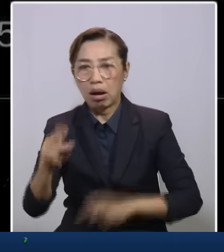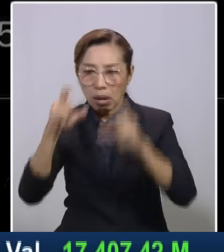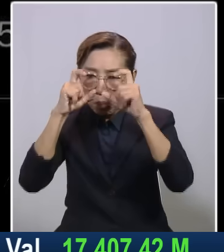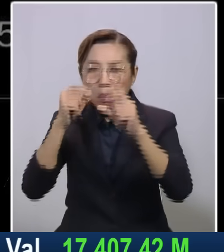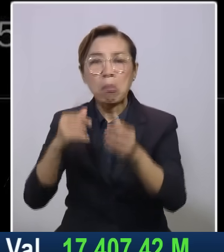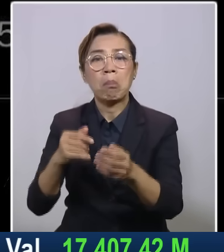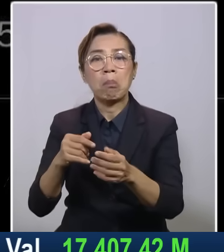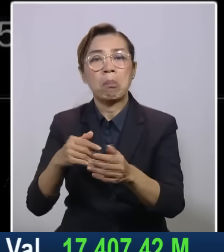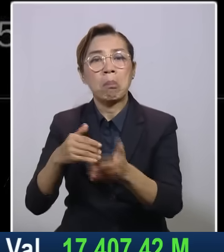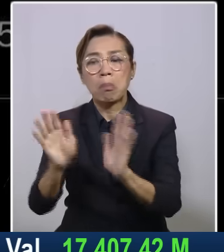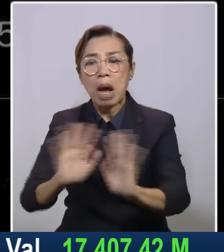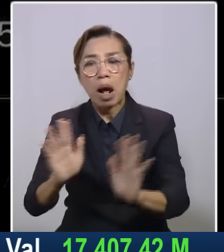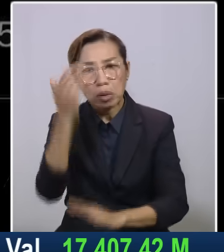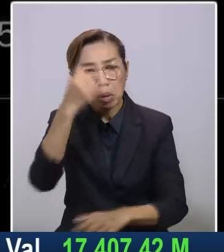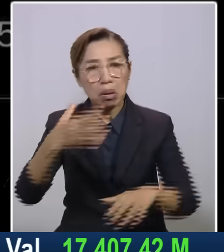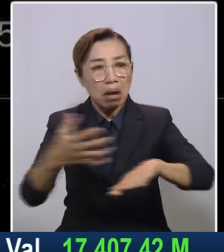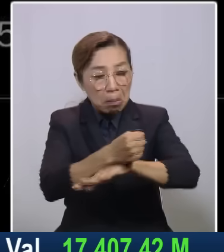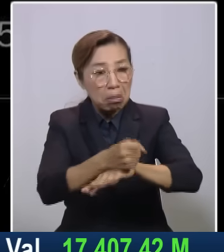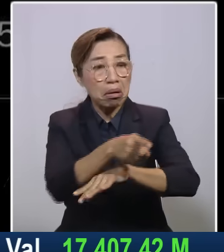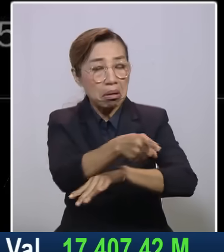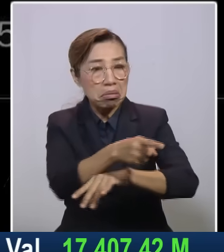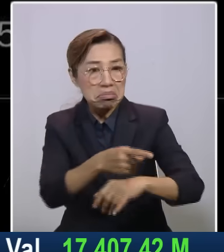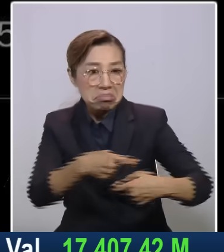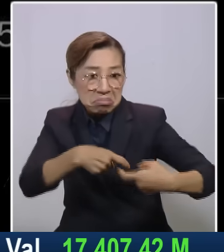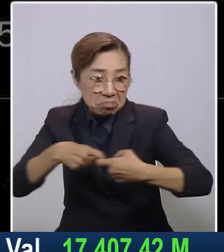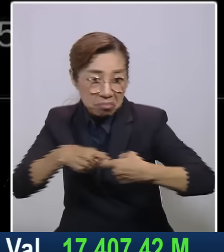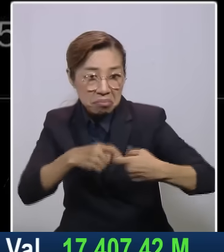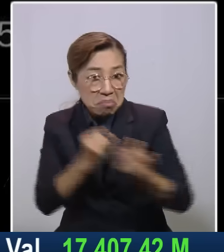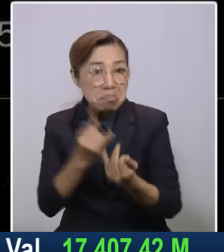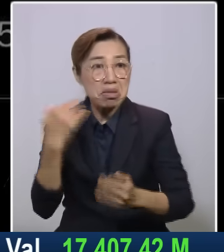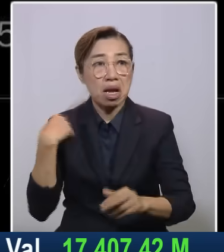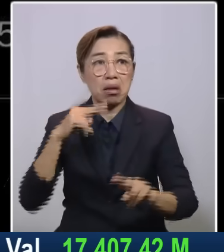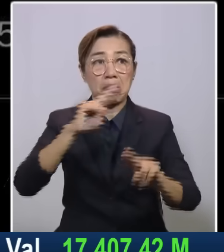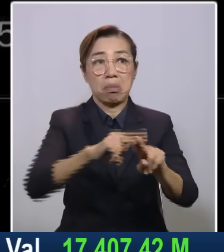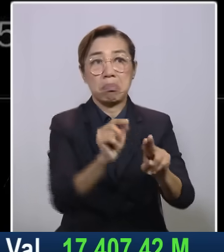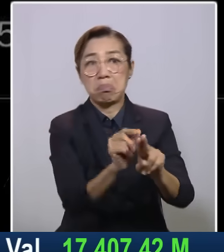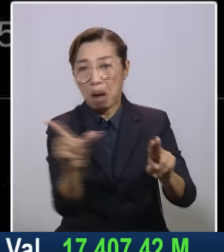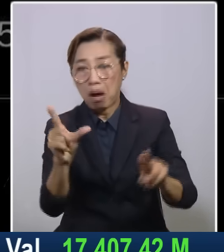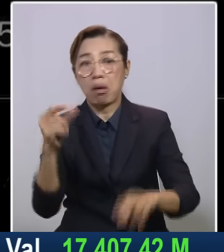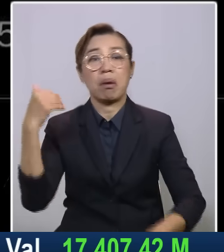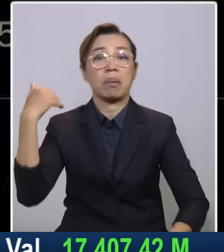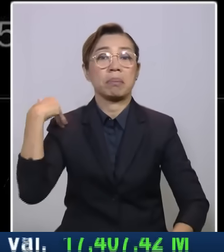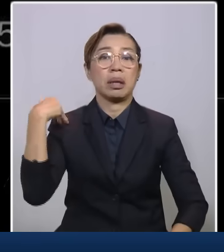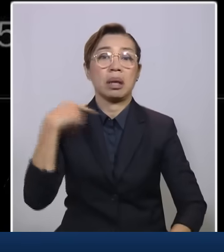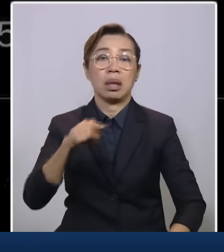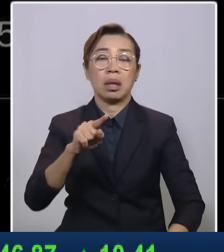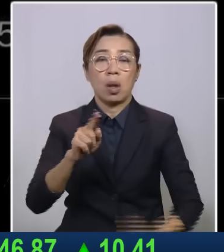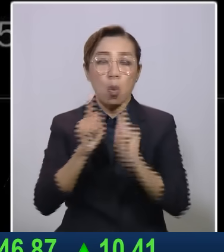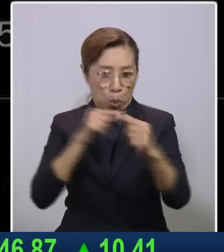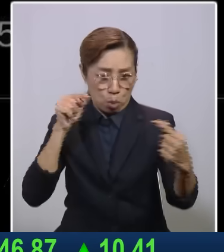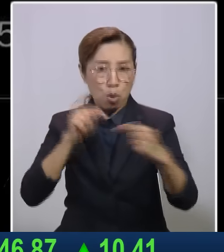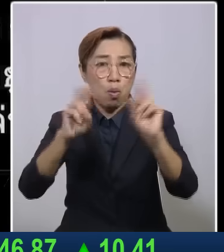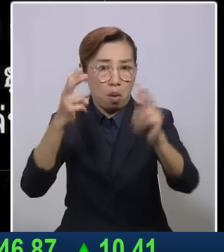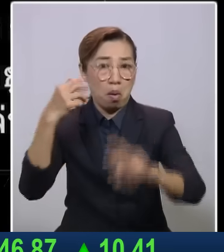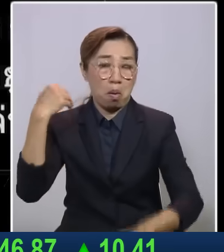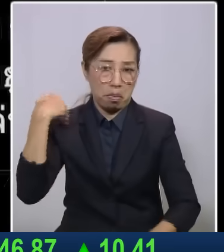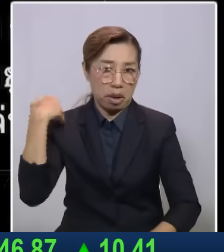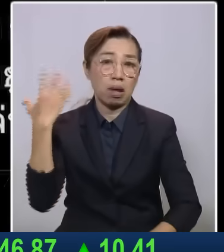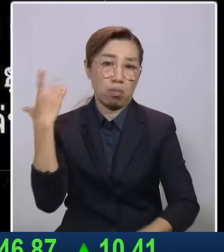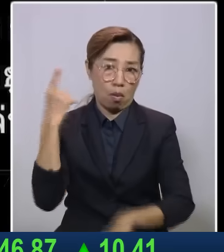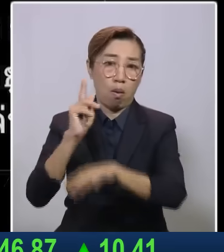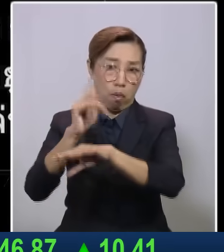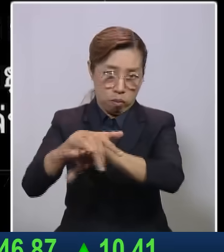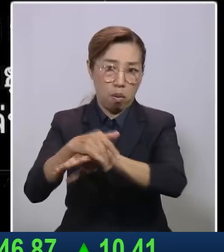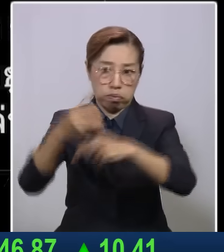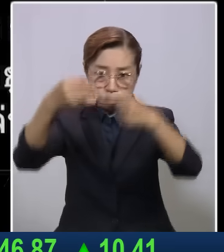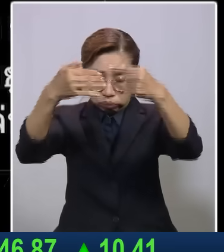เมืองก็มีตั๋วช้างเหรอเนี่ยแม่จ๋าโอ้โหในโซเชียลเนี่ยติดแฮชแทกกันเยอะรวมถึงพูดถึงเรื่องนี้กันเยอะจริงๆเดือดนะคะเดือดแล้วก็